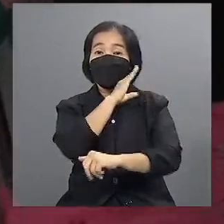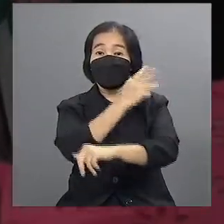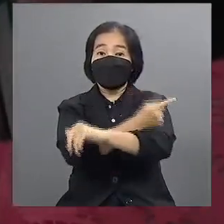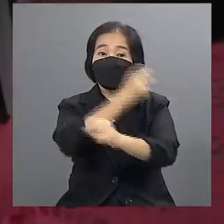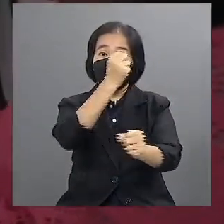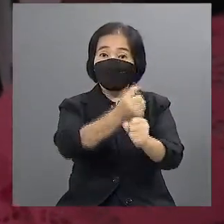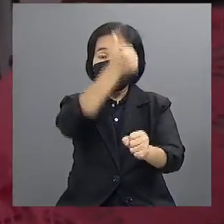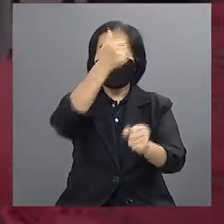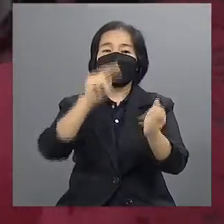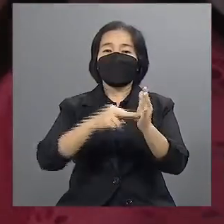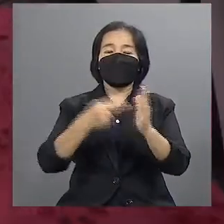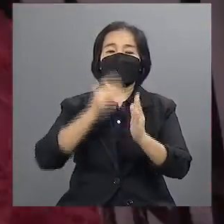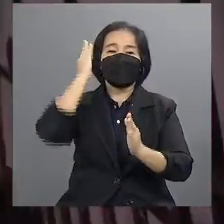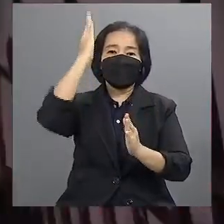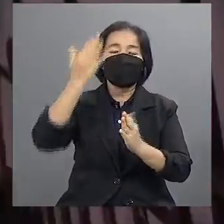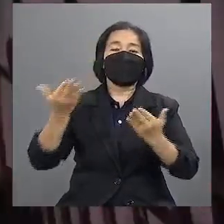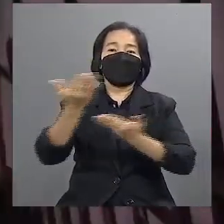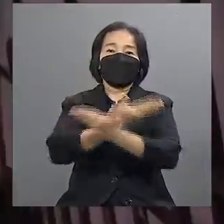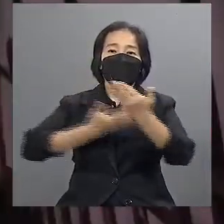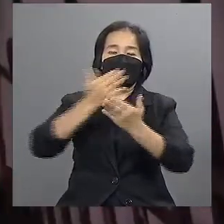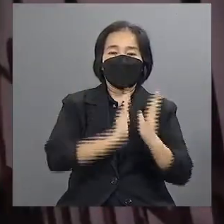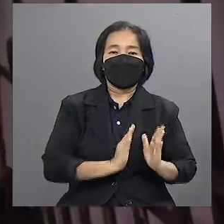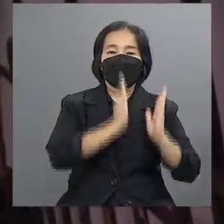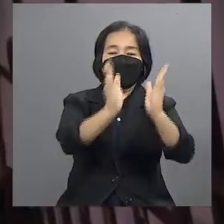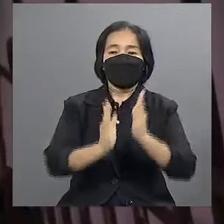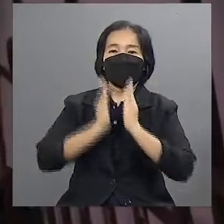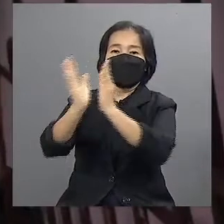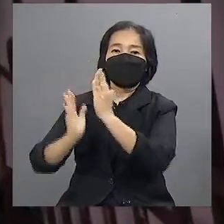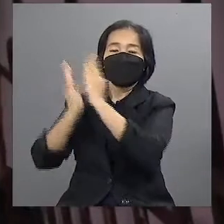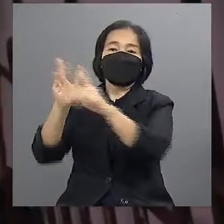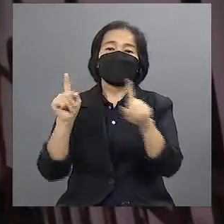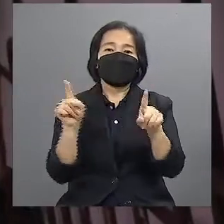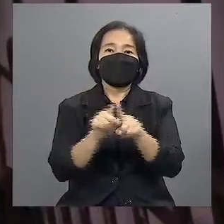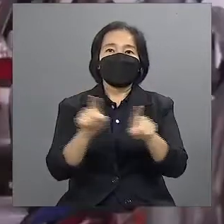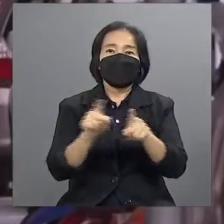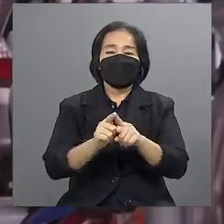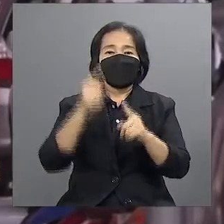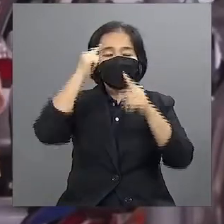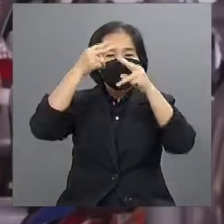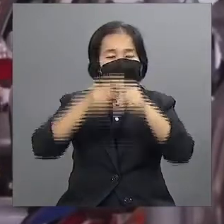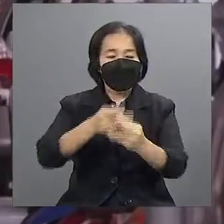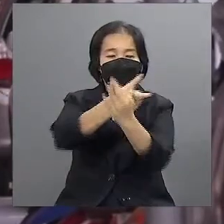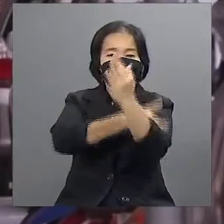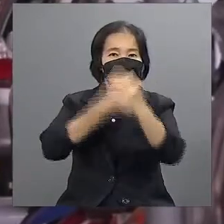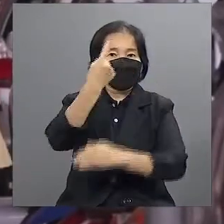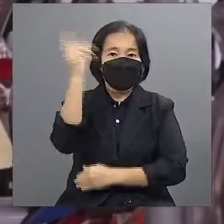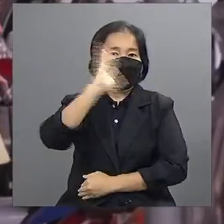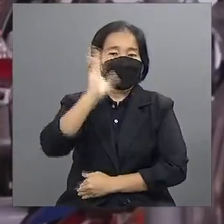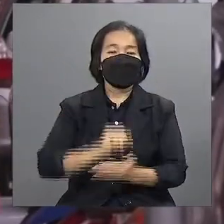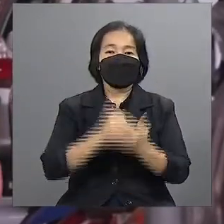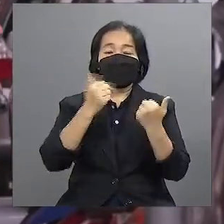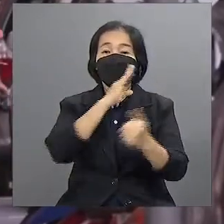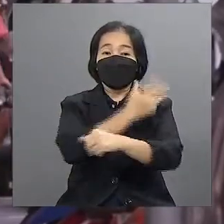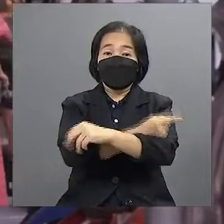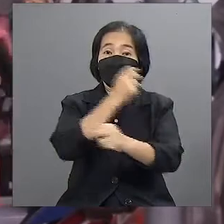การพตฎณามาตรการท่องเที่ยว ในจงหวดท่องเที่ยวอื่น ๆ ไม่ใช่ฝงอัดมนอย่เดียว ถ้า Puket Strongende ก็จะมีในพื้นที่